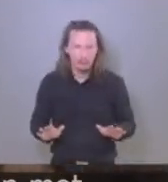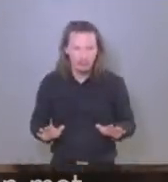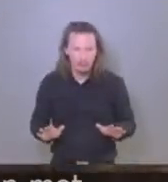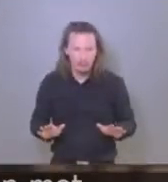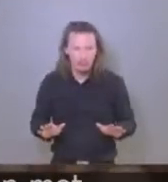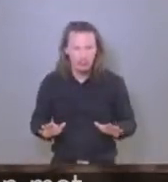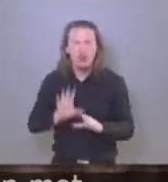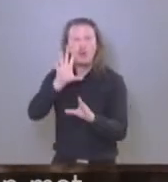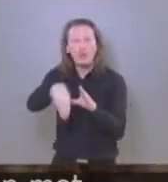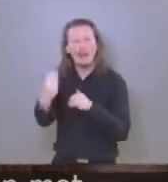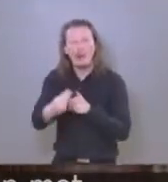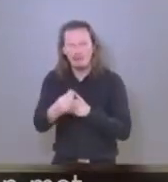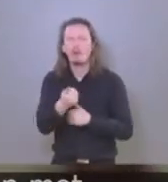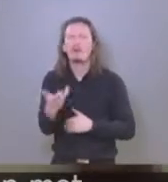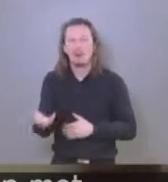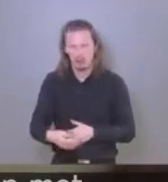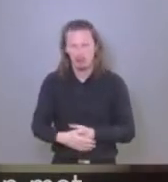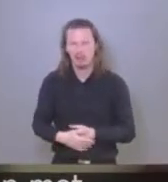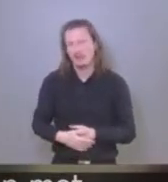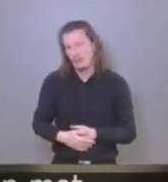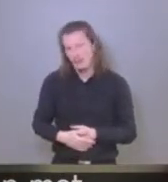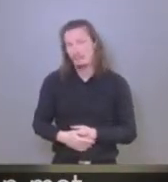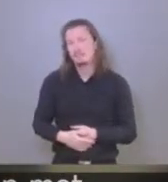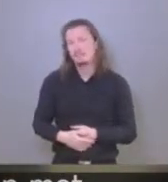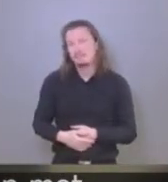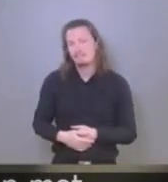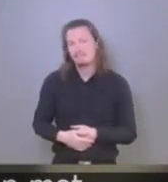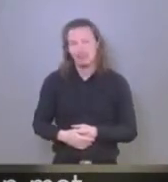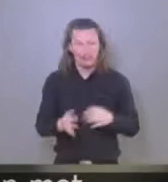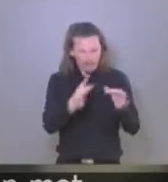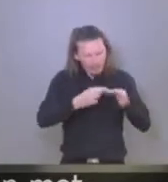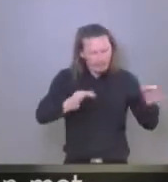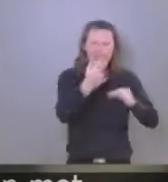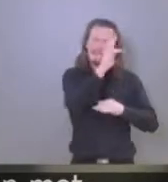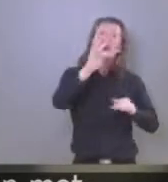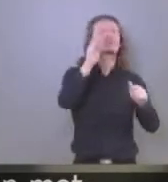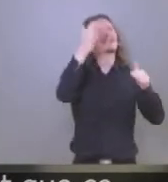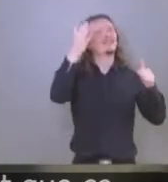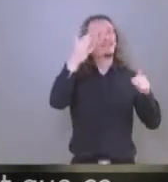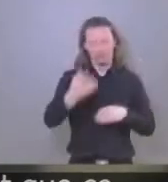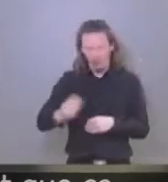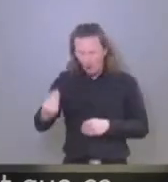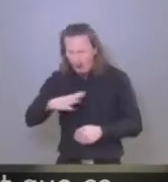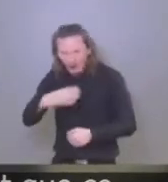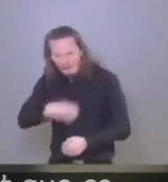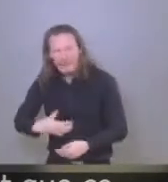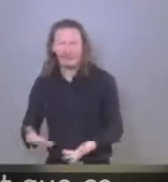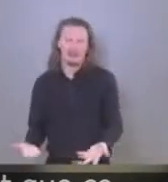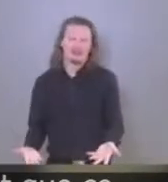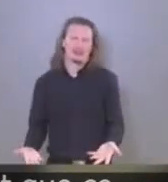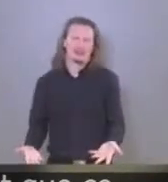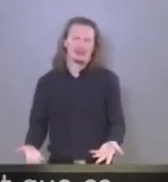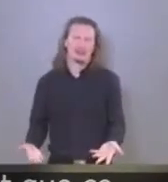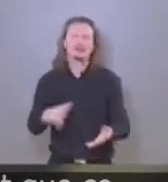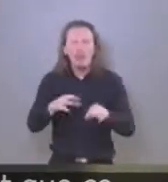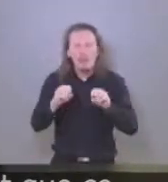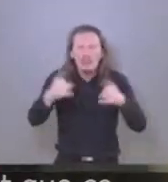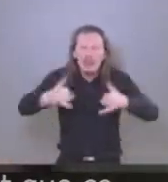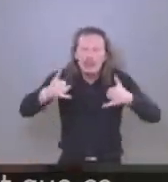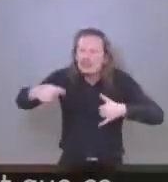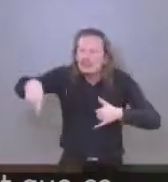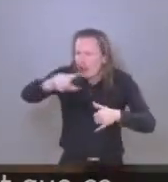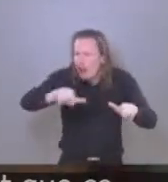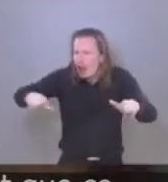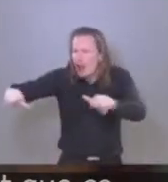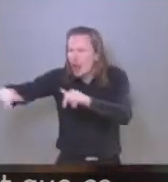là-dedans, combien de gosses ? Eh ? Un grand pays comme nous, avec des gosses qui ont faim. Il y a bien des instituts dans cette salle et des